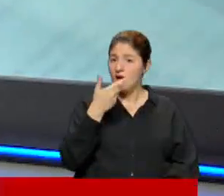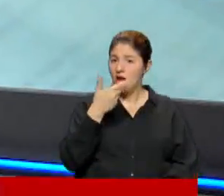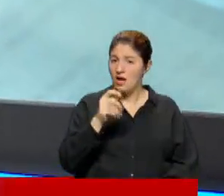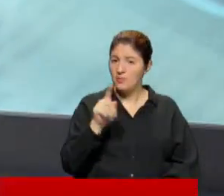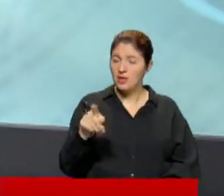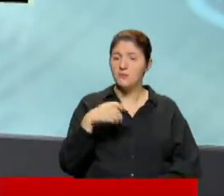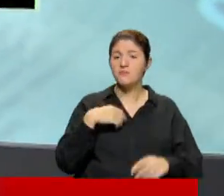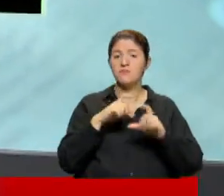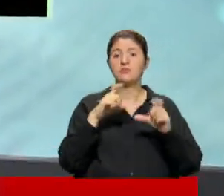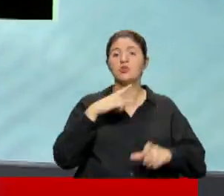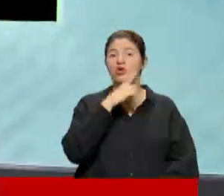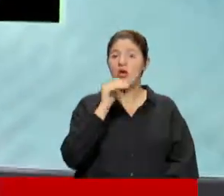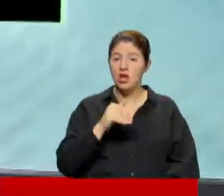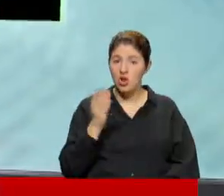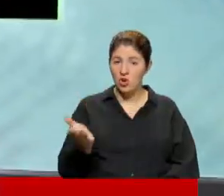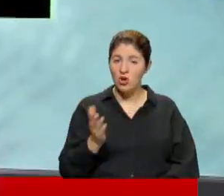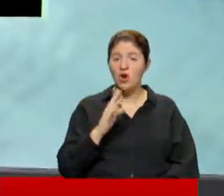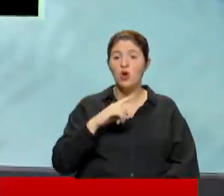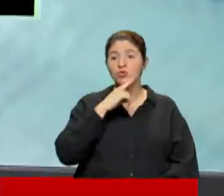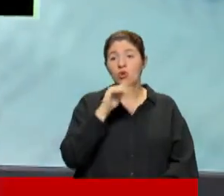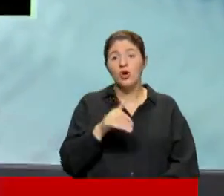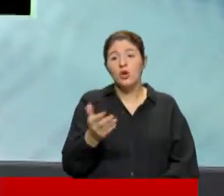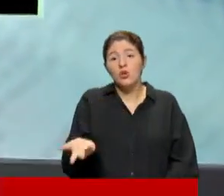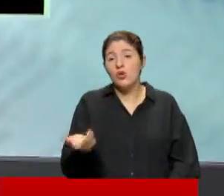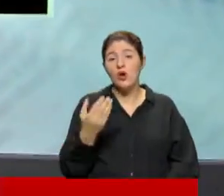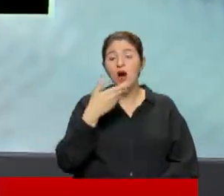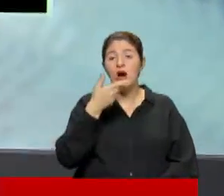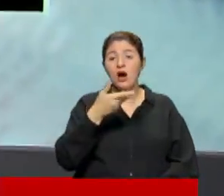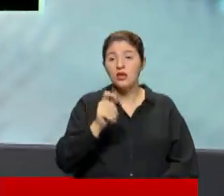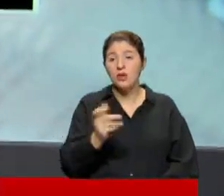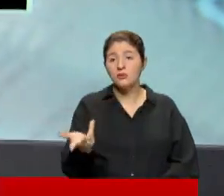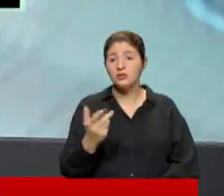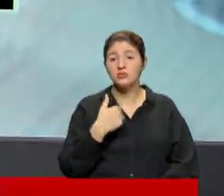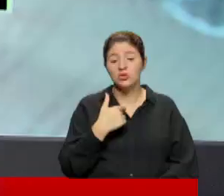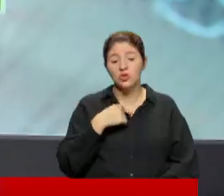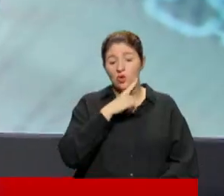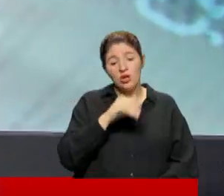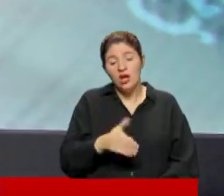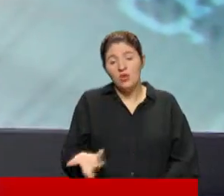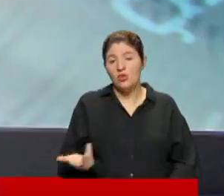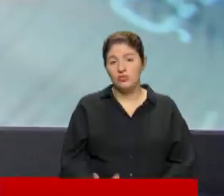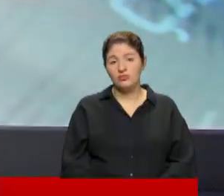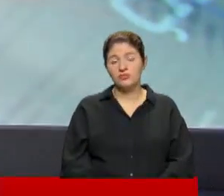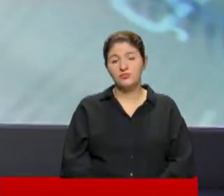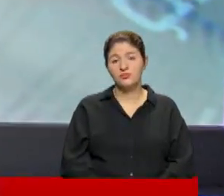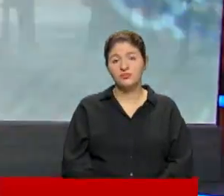başlığımız da zor geliyor zor geliyor anlatması bize zor